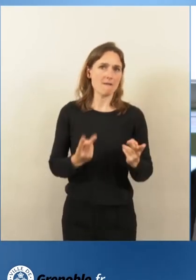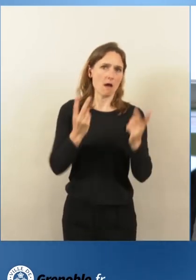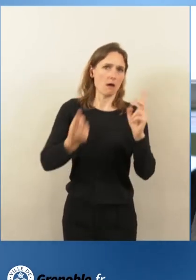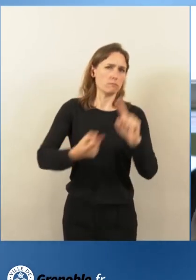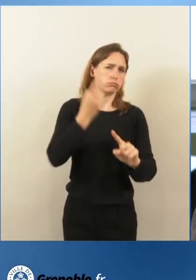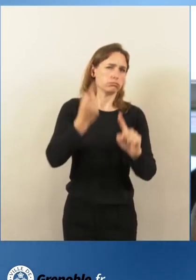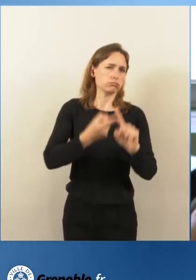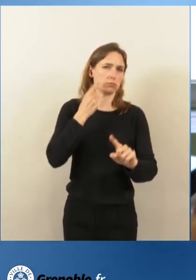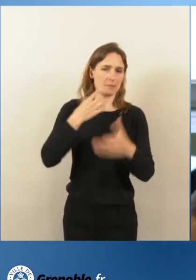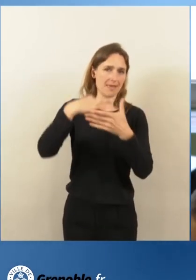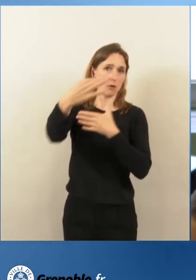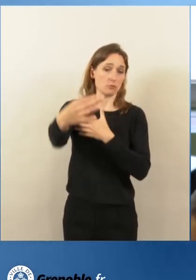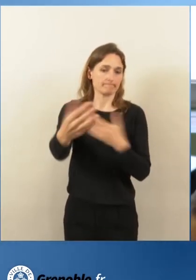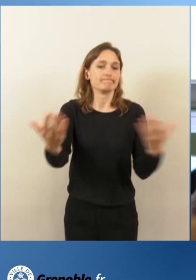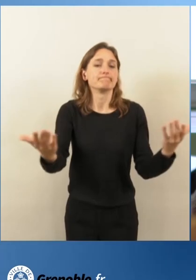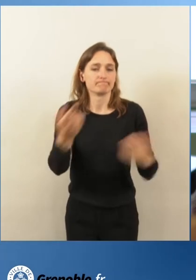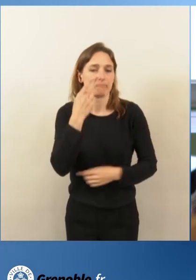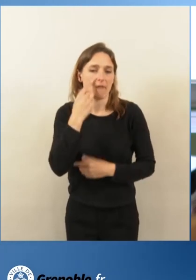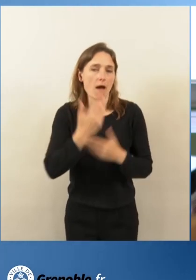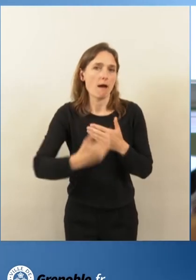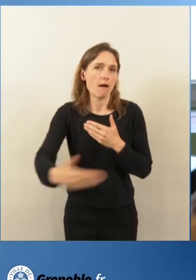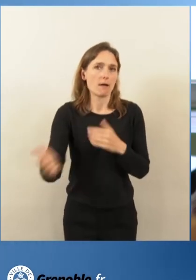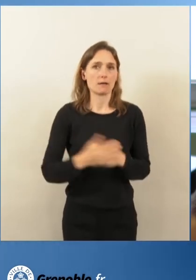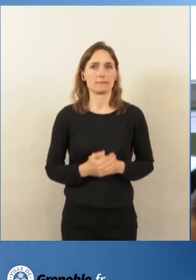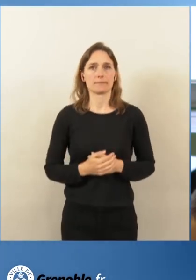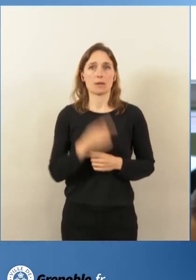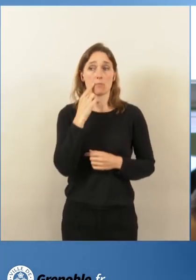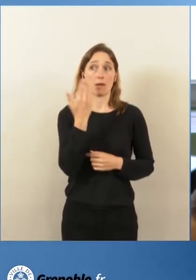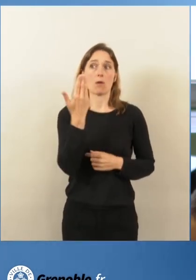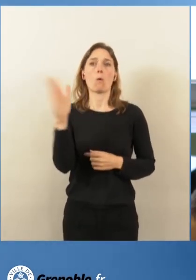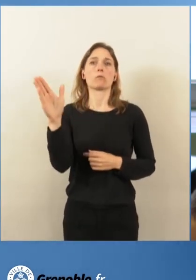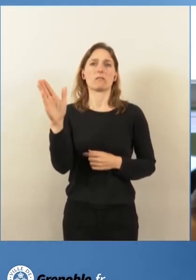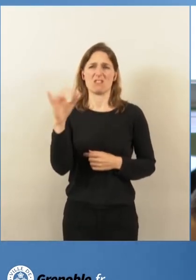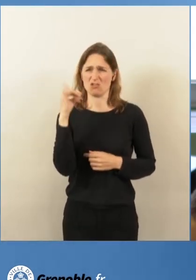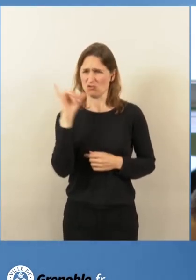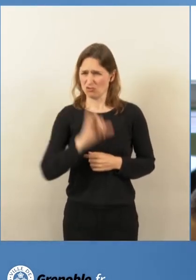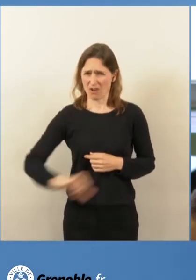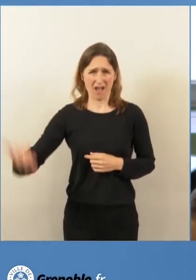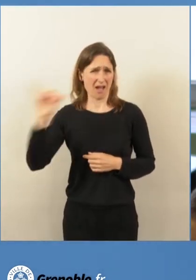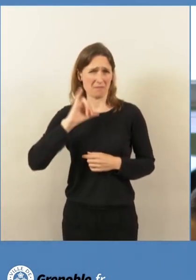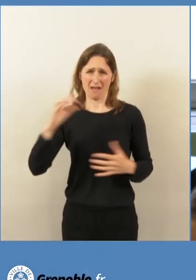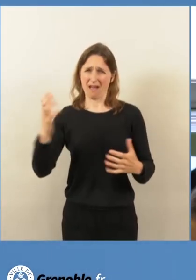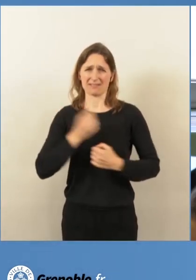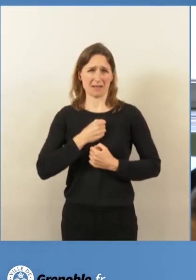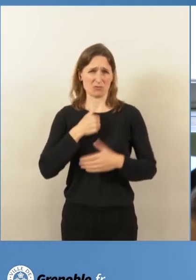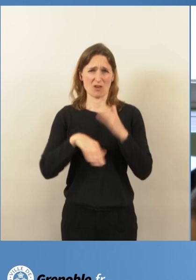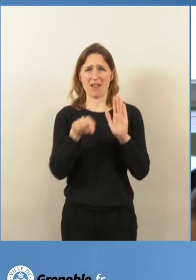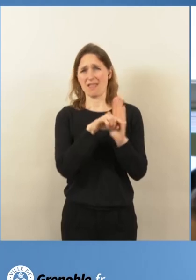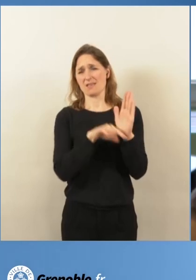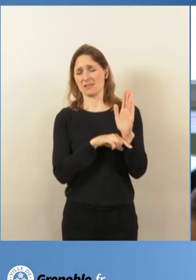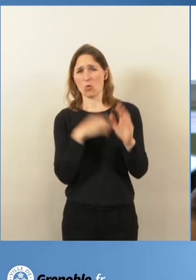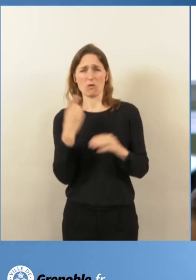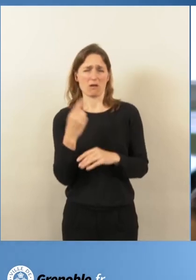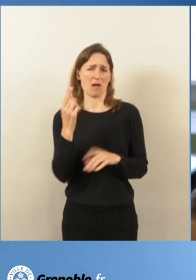d'un mandat nous verrons pour les autres qui ne m'ont jamais accepté sur la liste pour ceux qui n'avaient de cesse de dire que